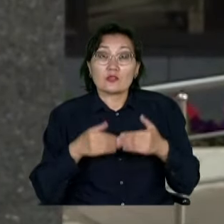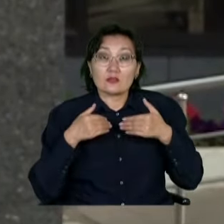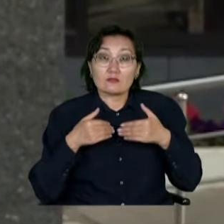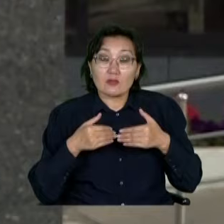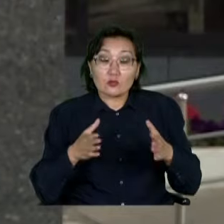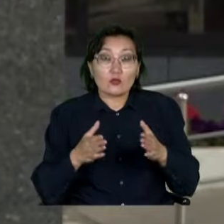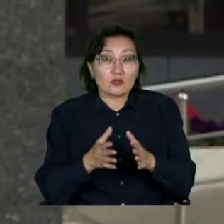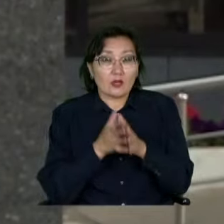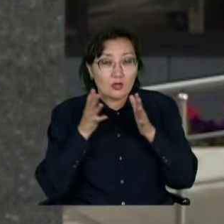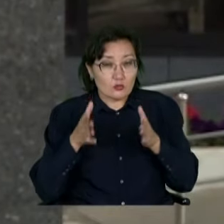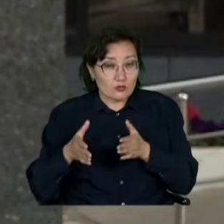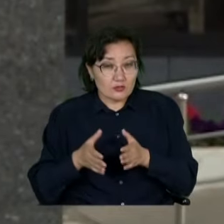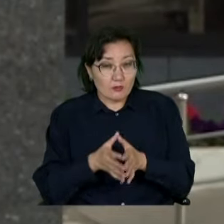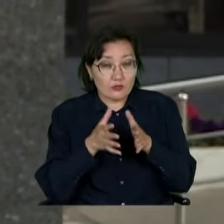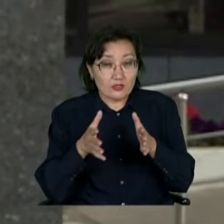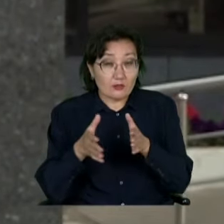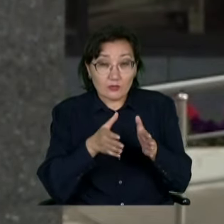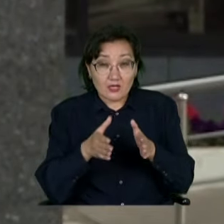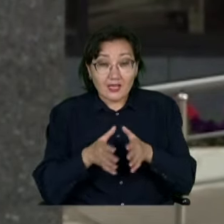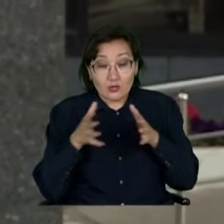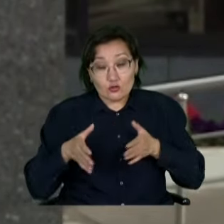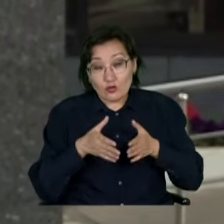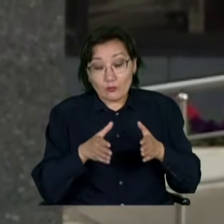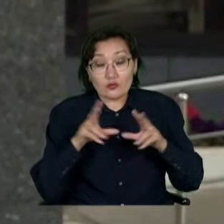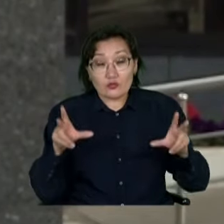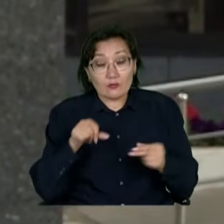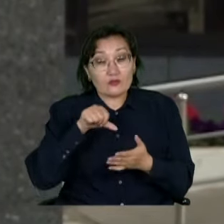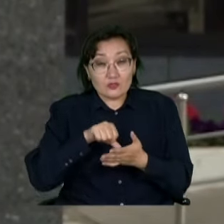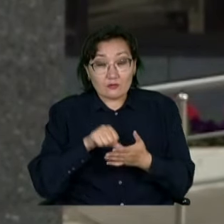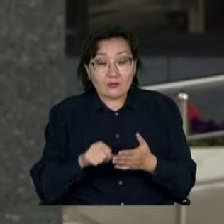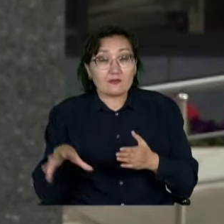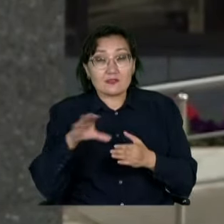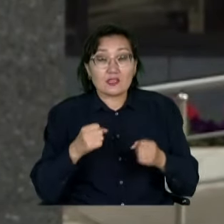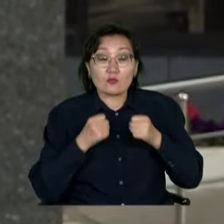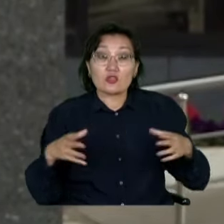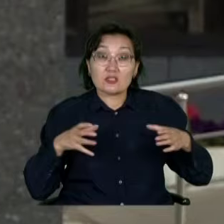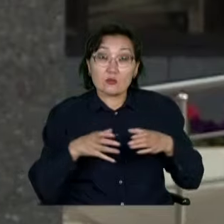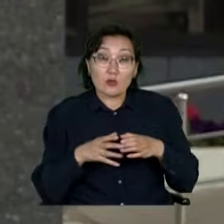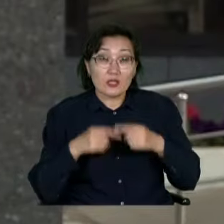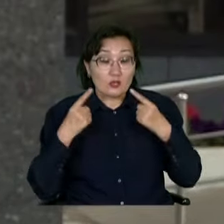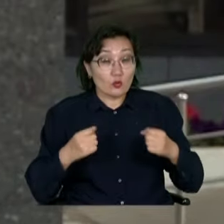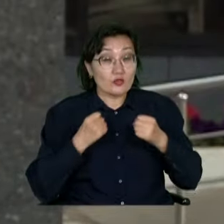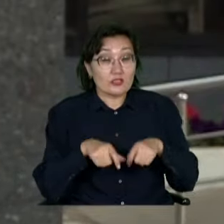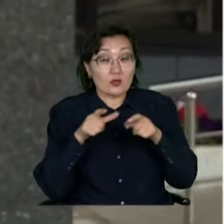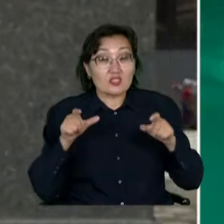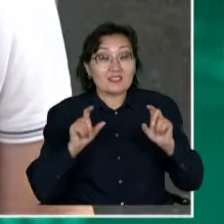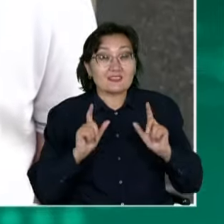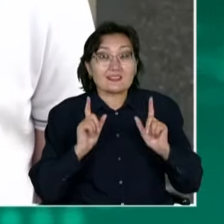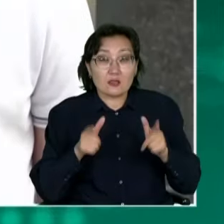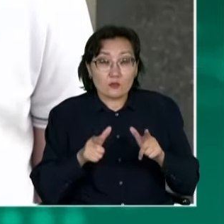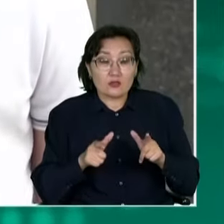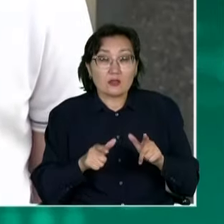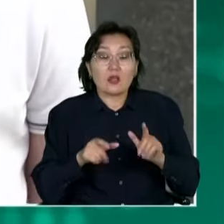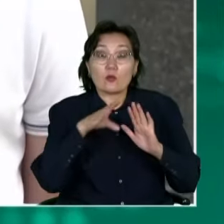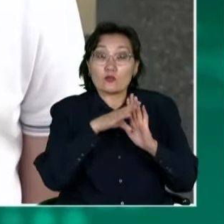путь для успешного выступления всей нашей сборной. Будем болеть за наших дзюдоистов. И, соответственно, другие спортсмены, согласно